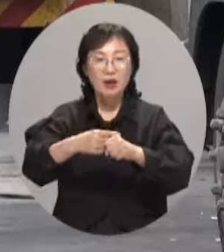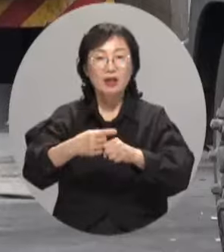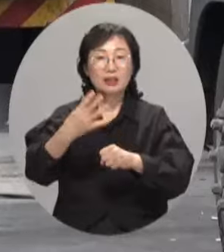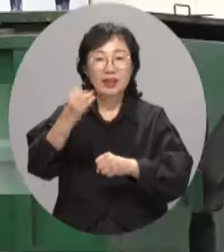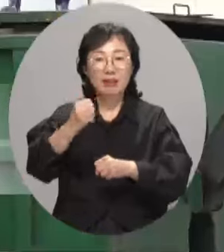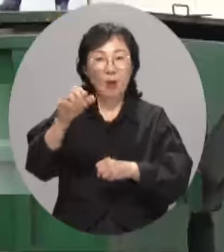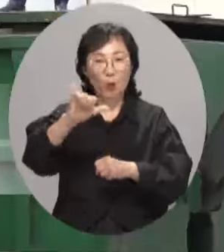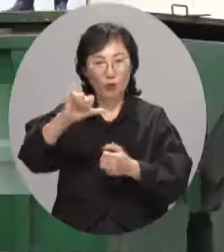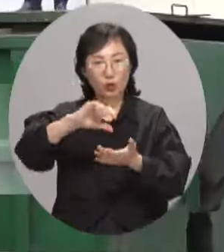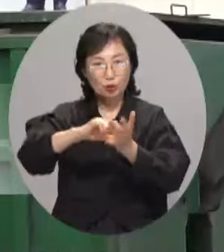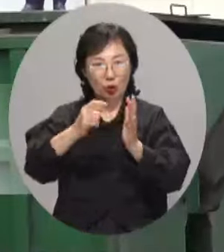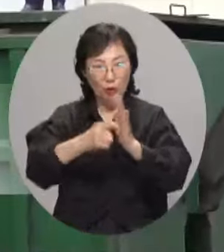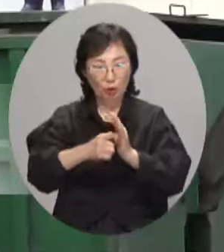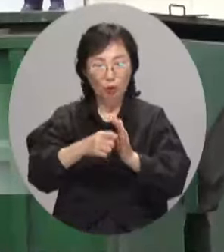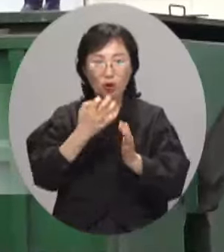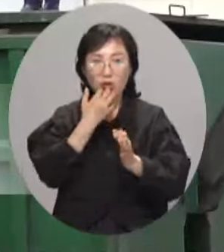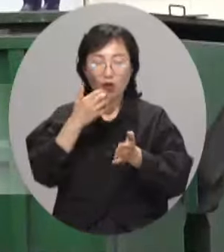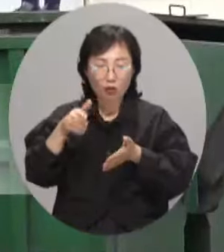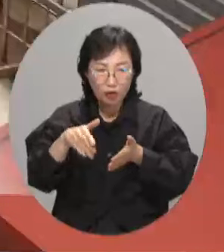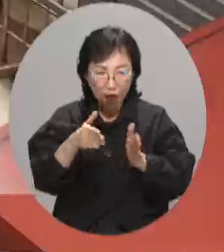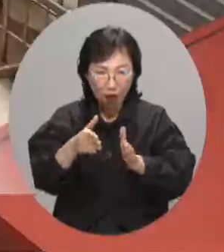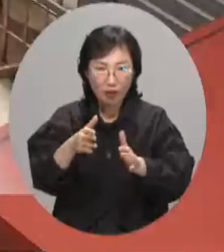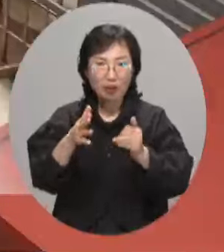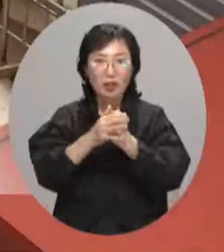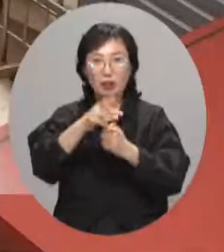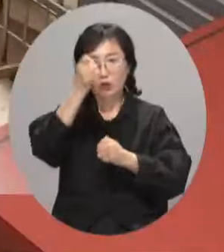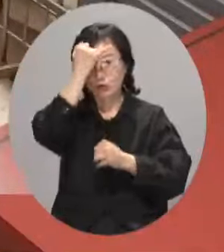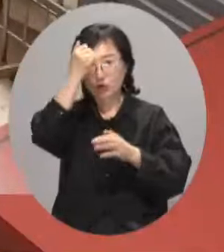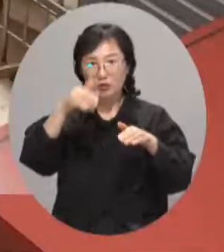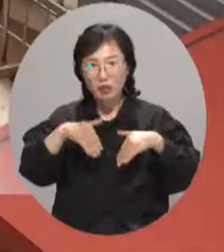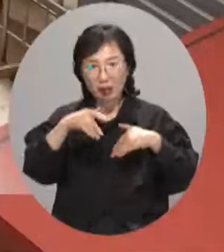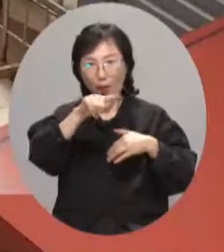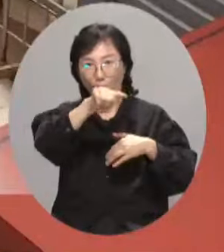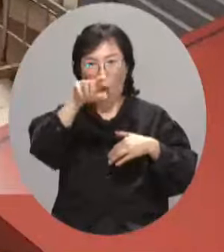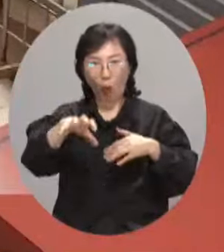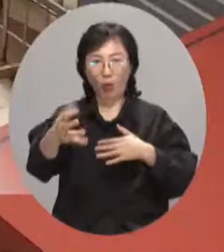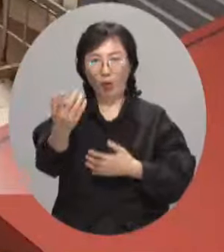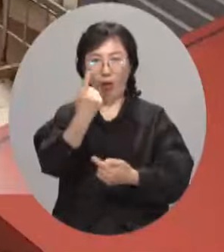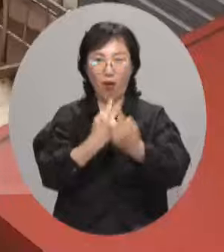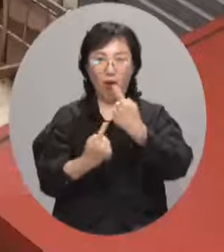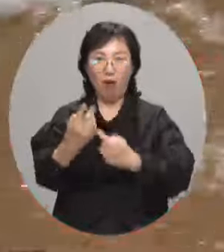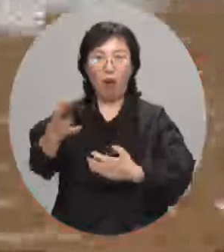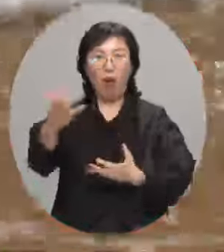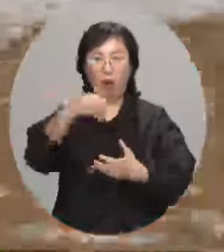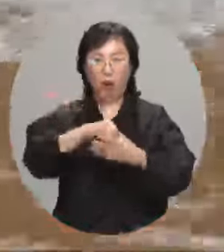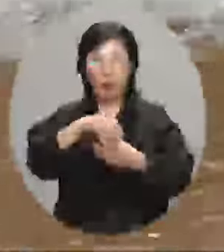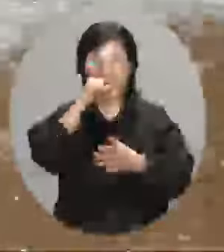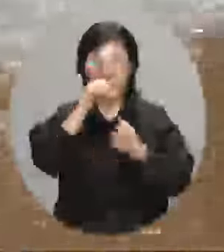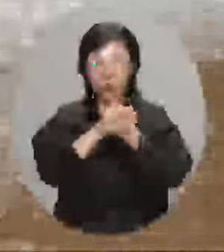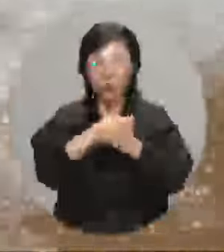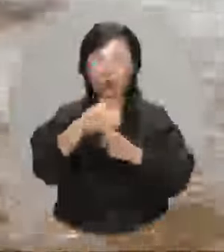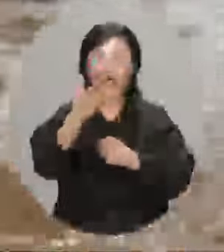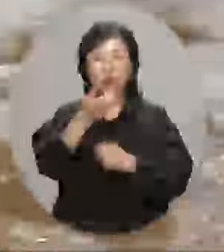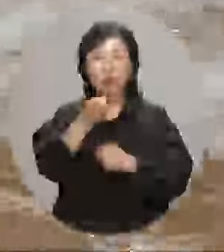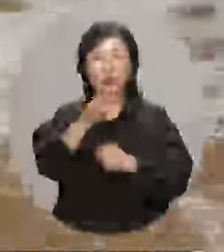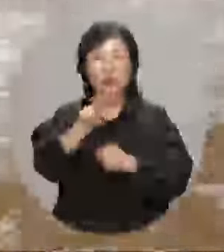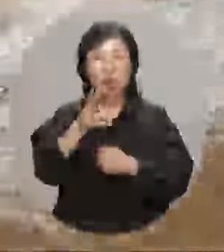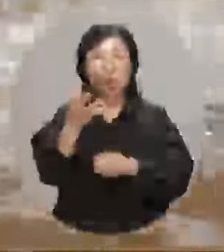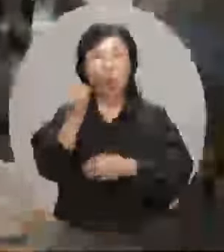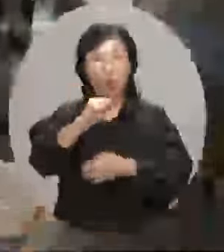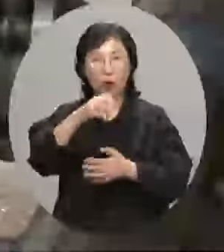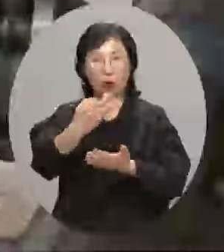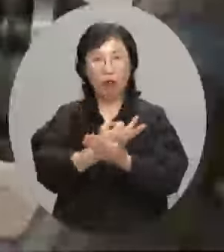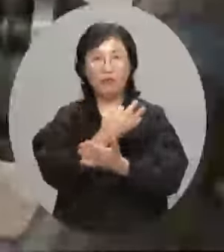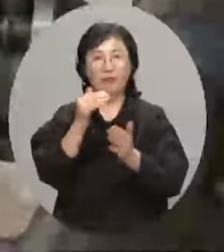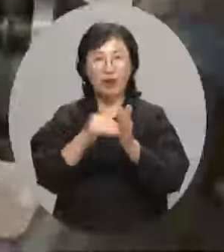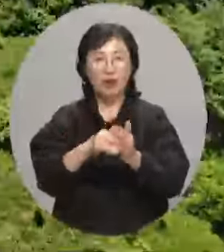은폐수가 경기와 전남, 충남 등지에서 대거 반입됐고 최근 4년간 92억 원의 매출을 올려 의문이